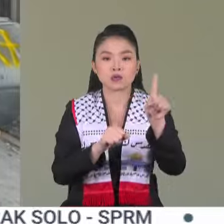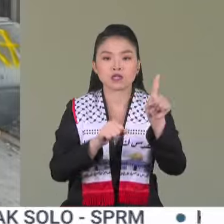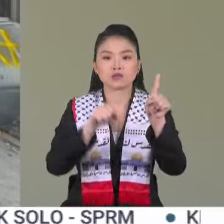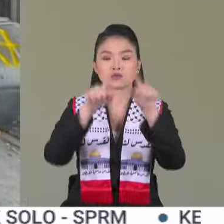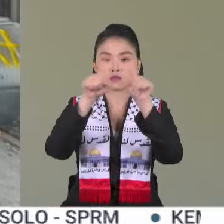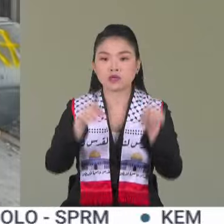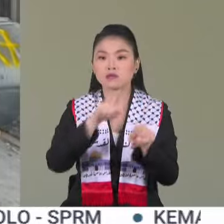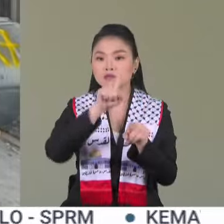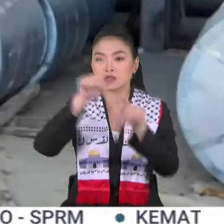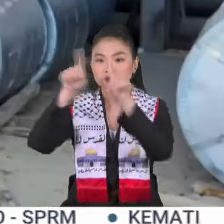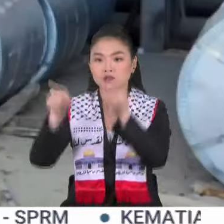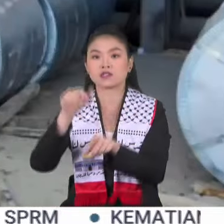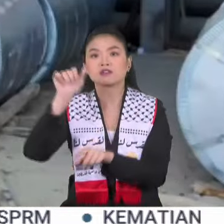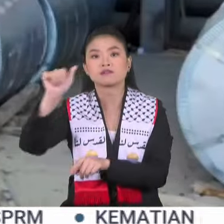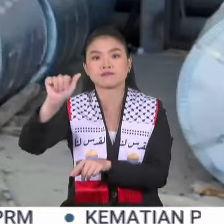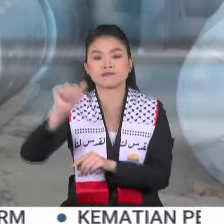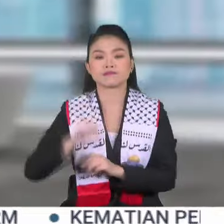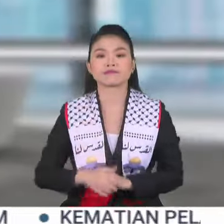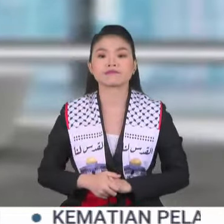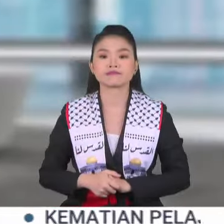135-1-A.